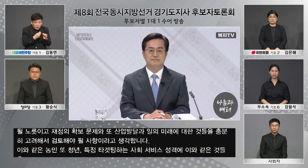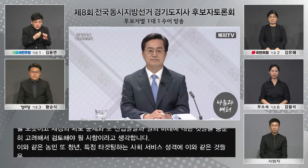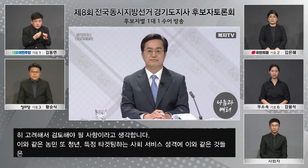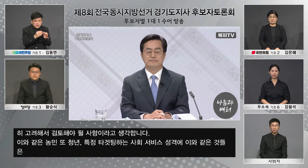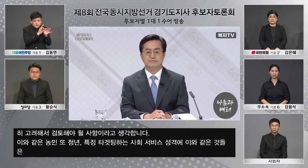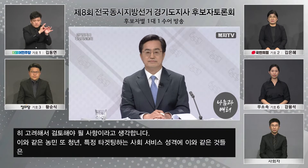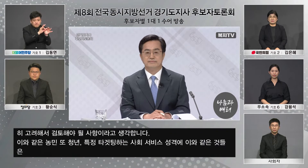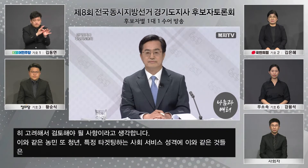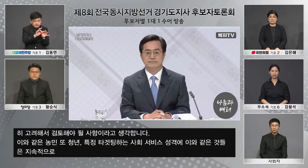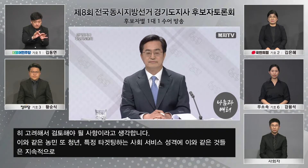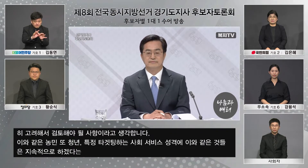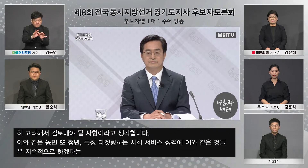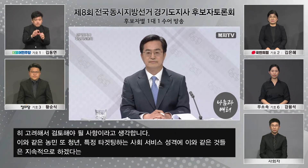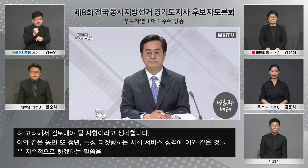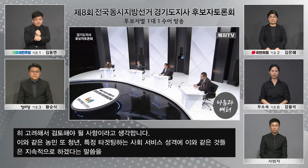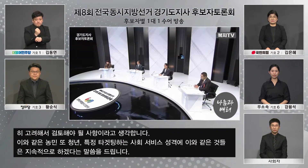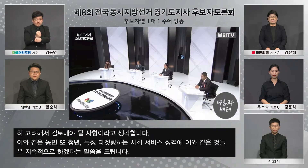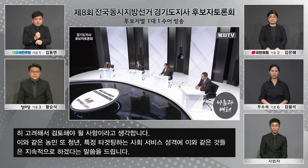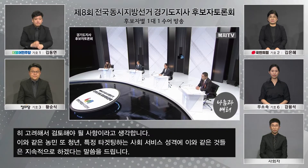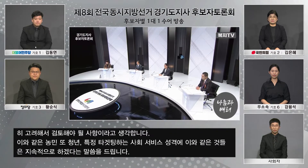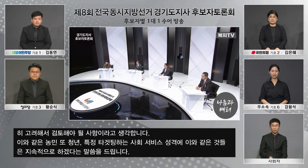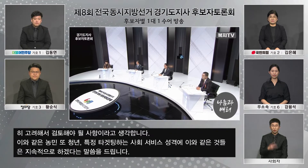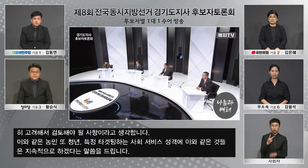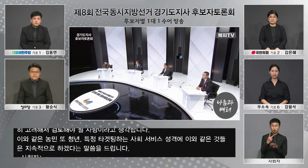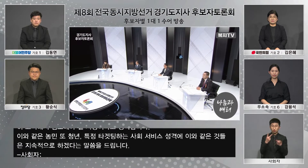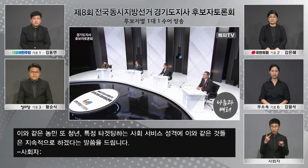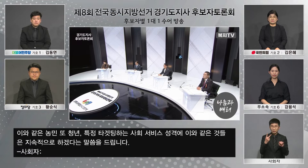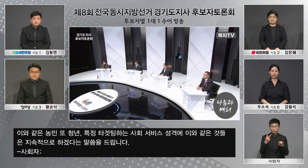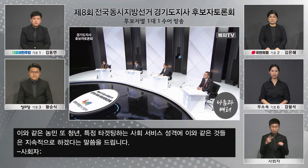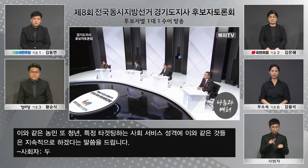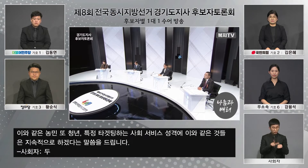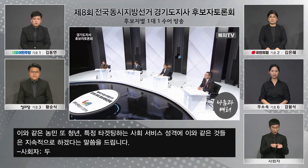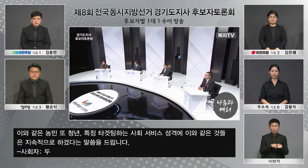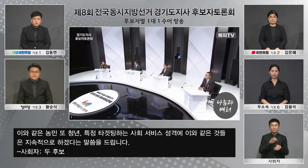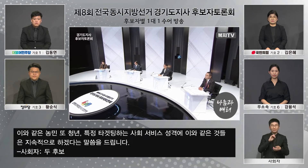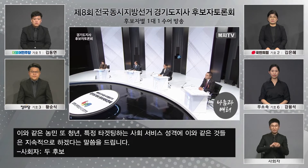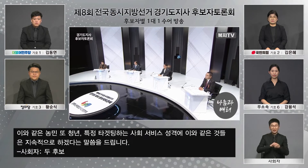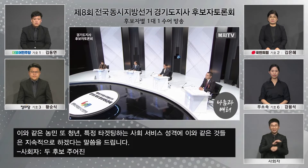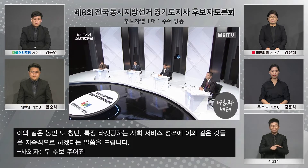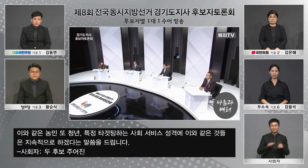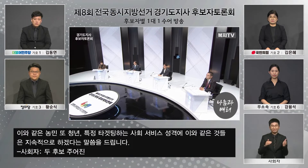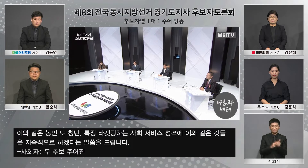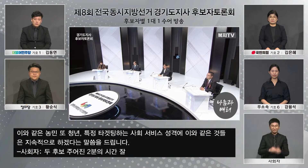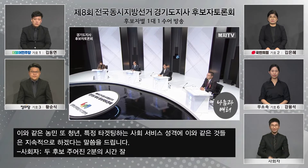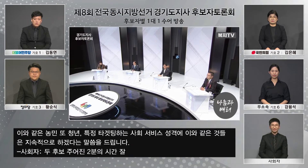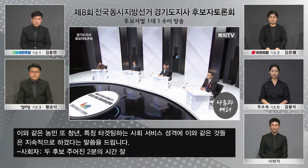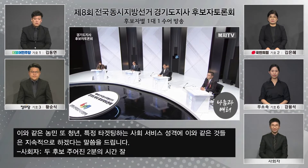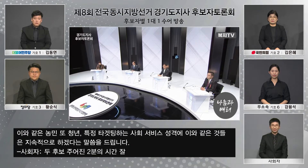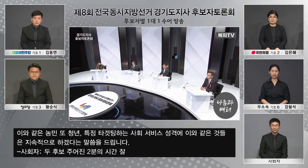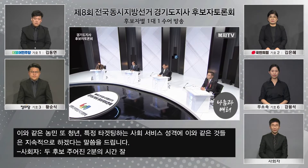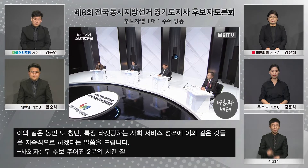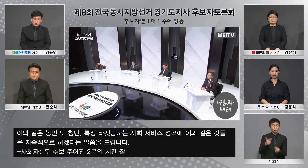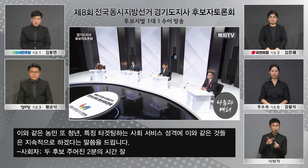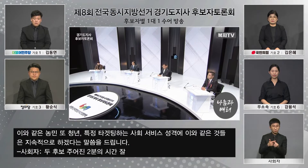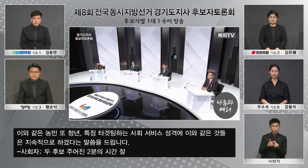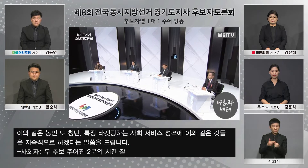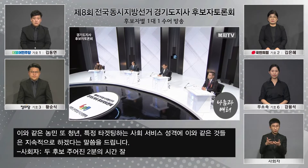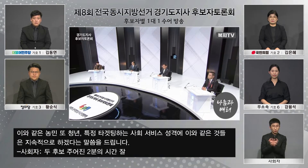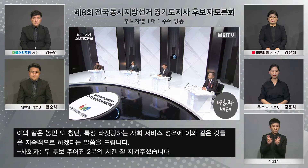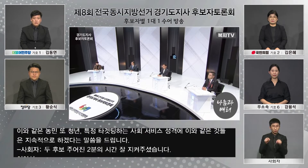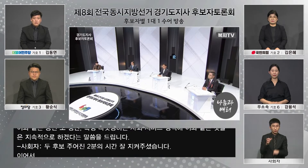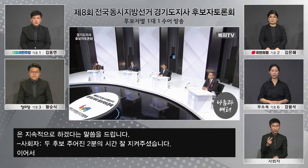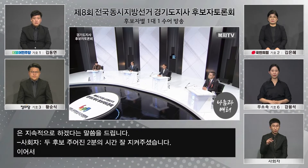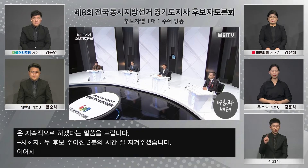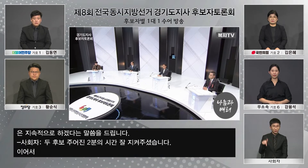드립니다. 네, 두 후보 모두 주어진 2분의 시간 잘 지켜주셨습니다. 이어서 기호 6번 무소속의 강용석